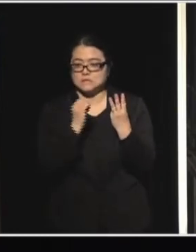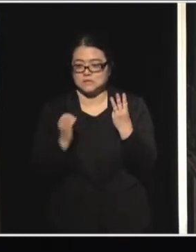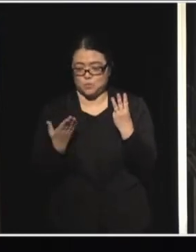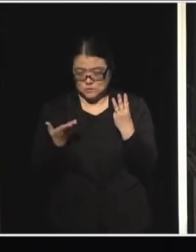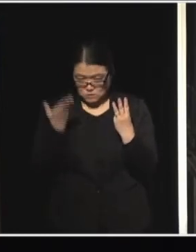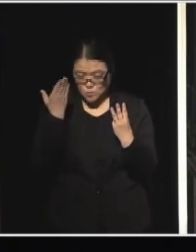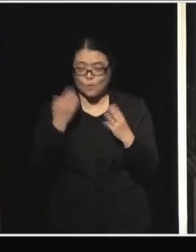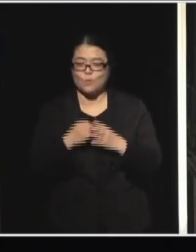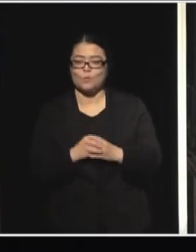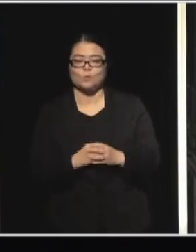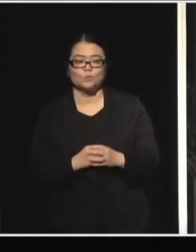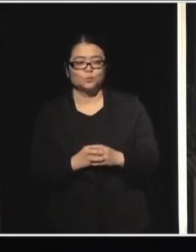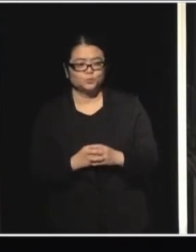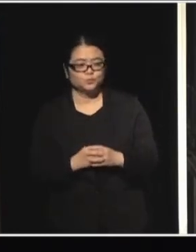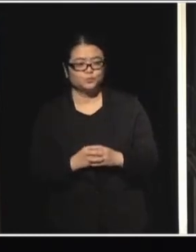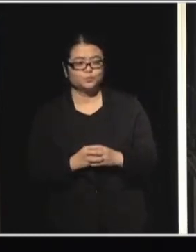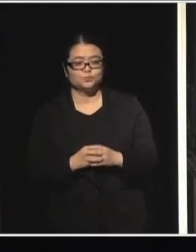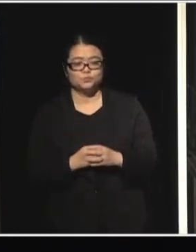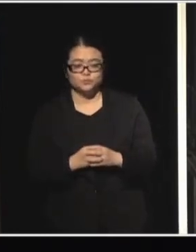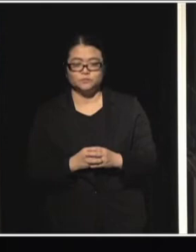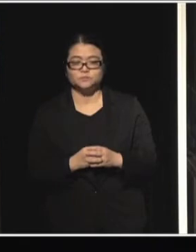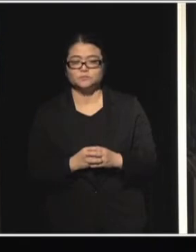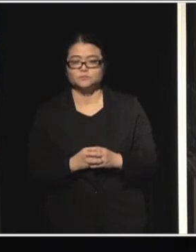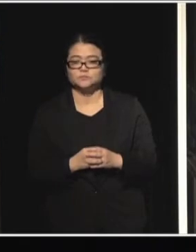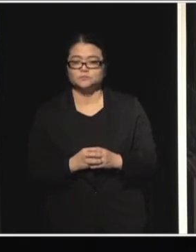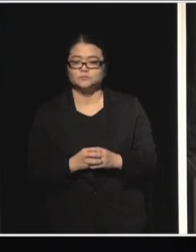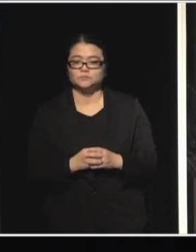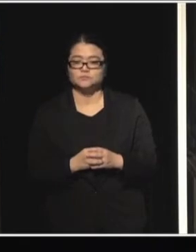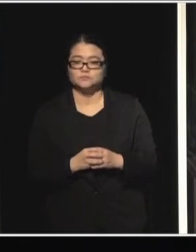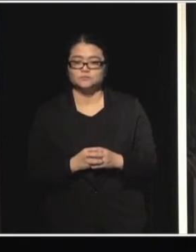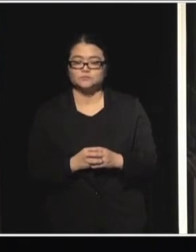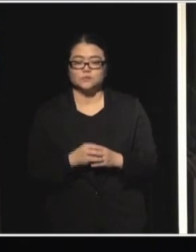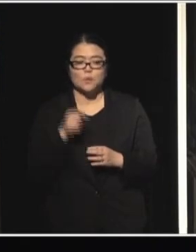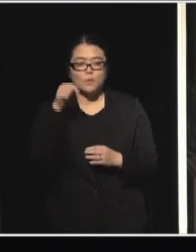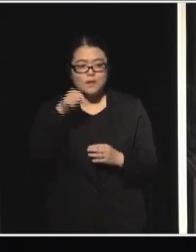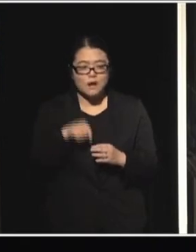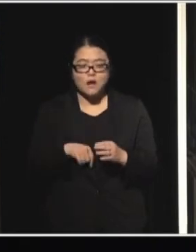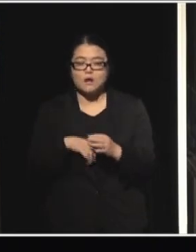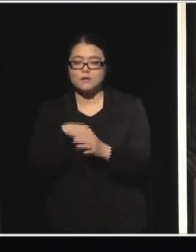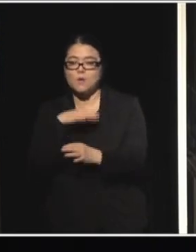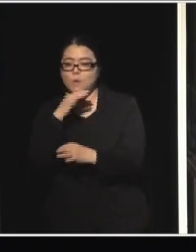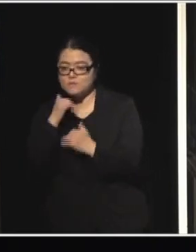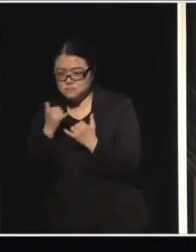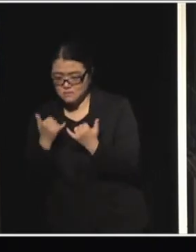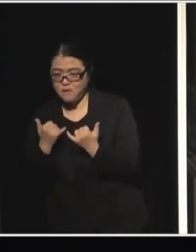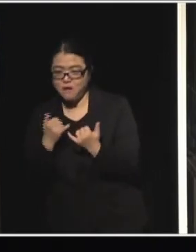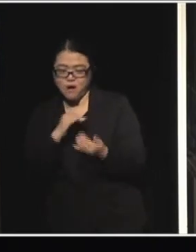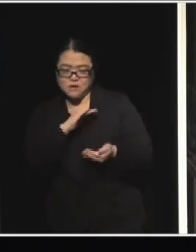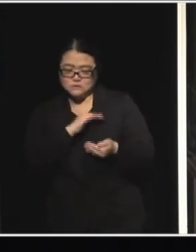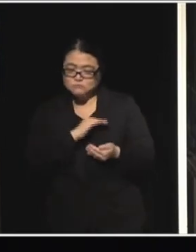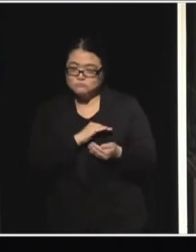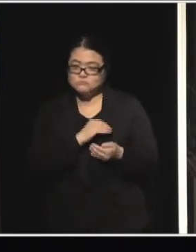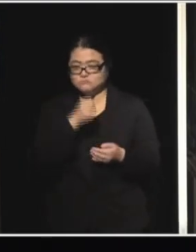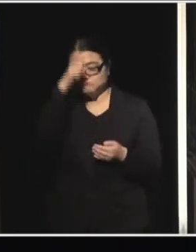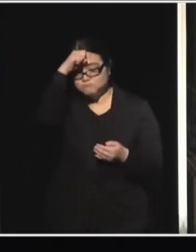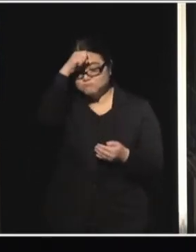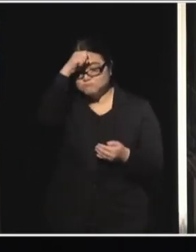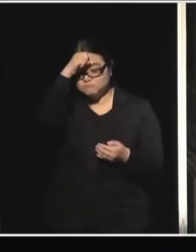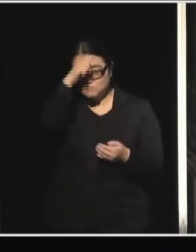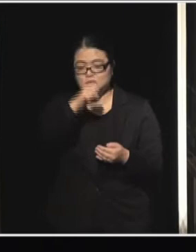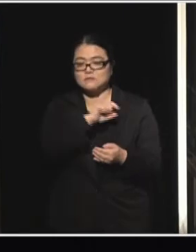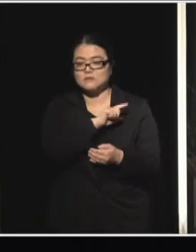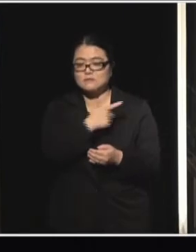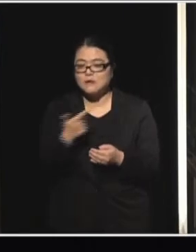やはりあのもこの中でいきますとあの高齢者心血管者が糖尿病高血圧のがんの患者さん